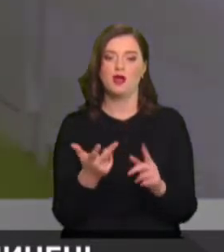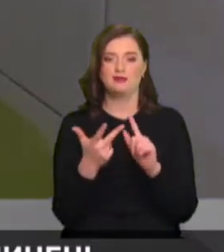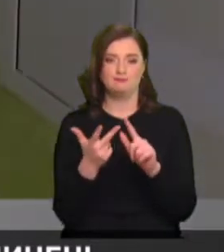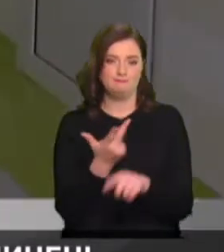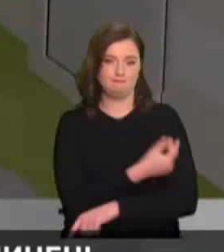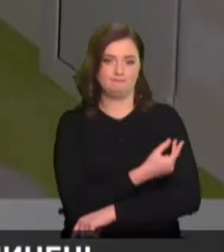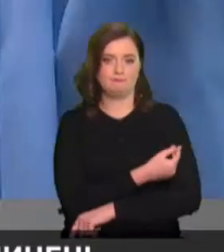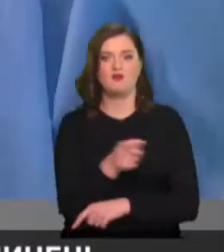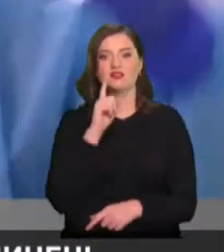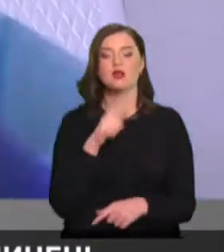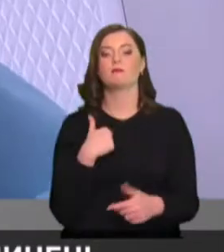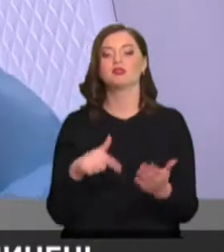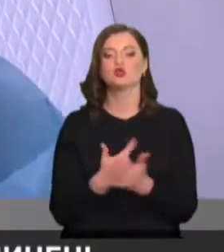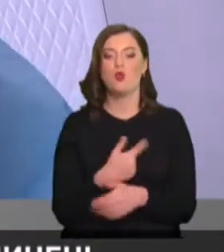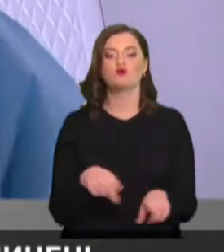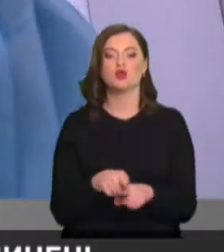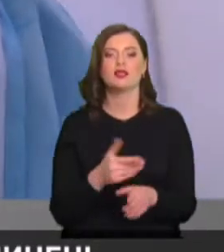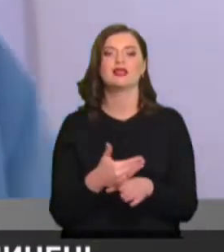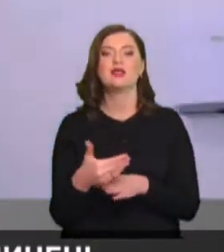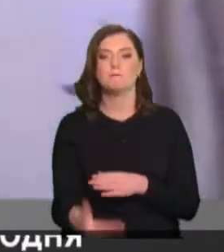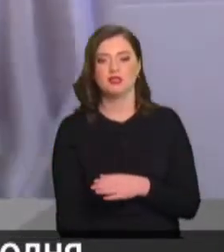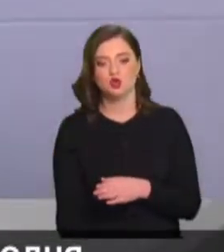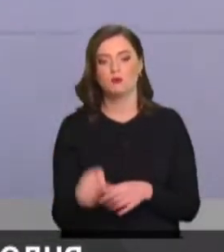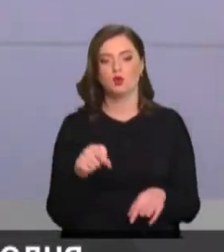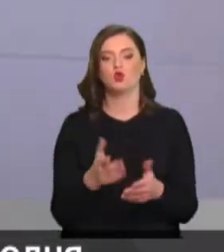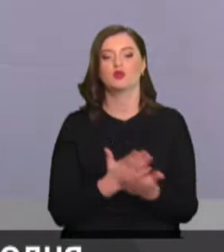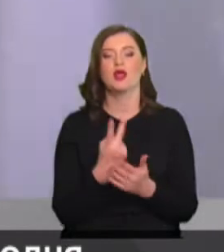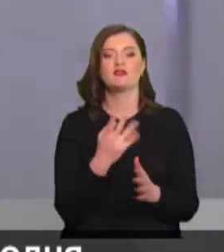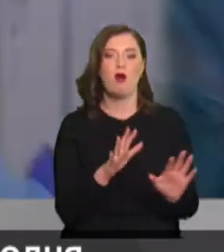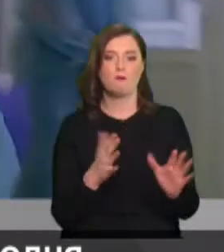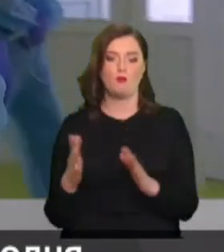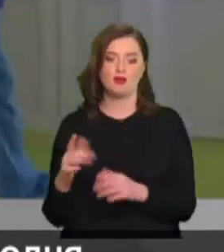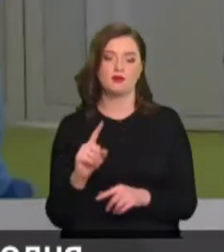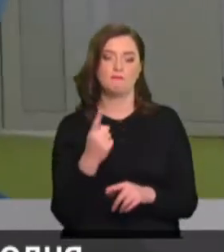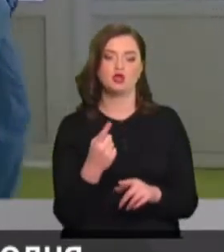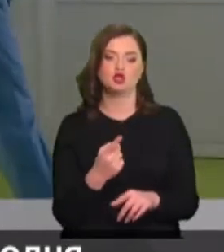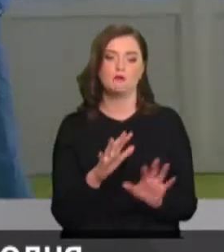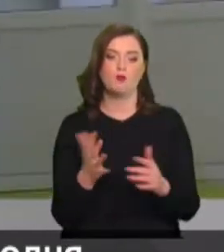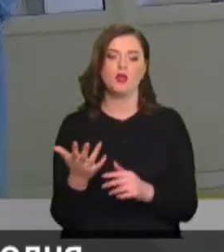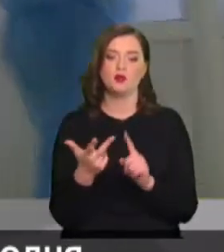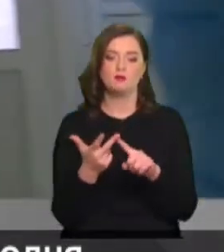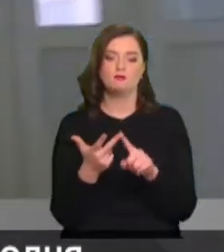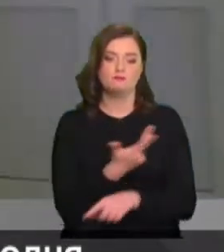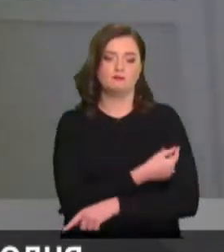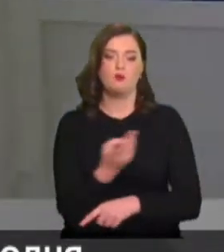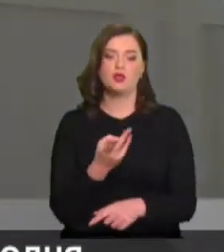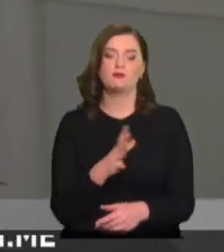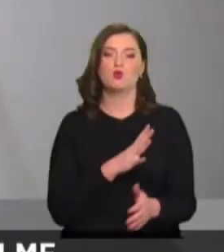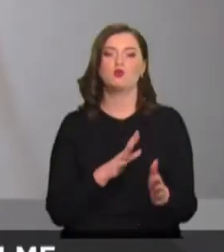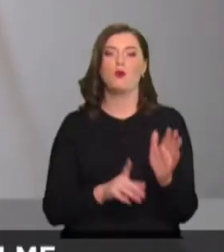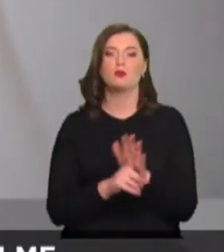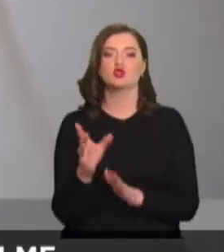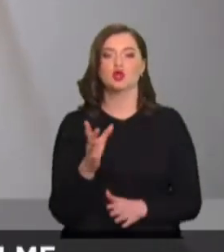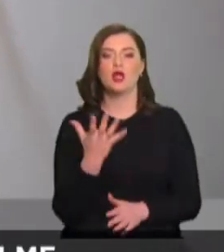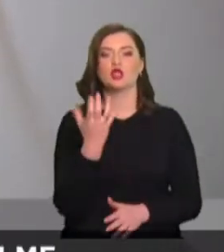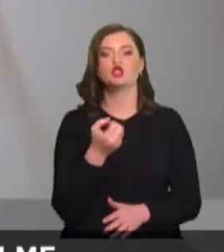вакцинації, ви знаєте, ми знову ж таки запізнюємося. І тут є два моменти. Перший момент, що бустерну вакцинацію потрібно було починати ще